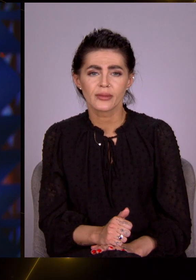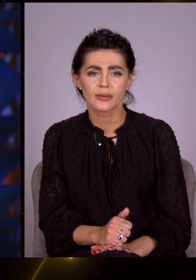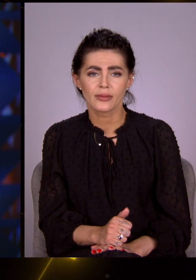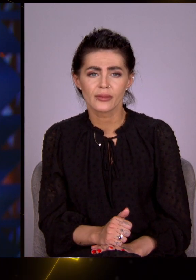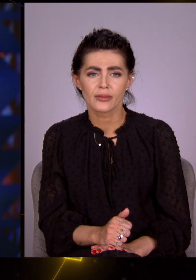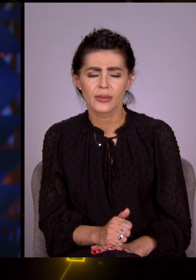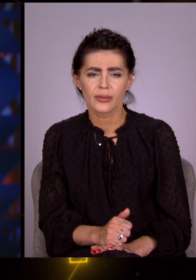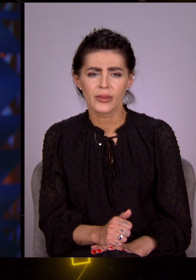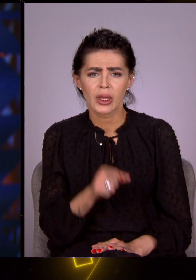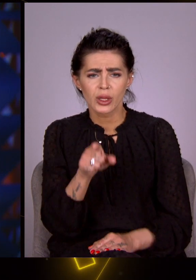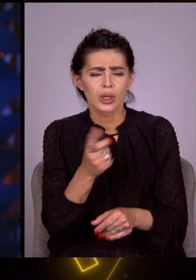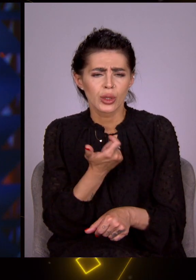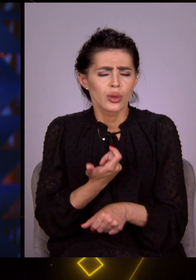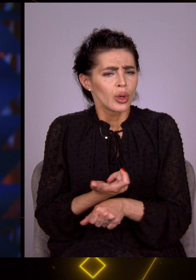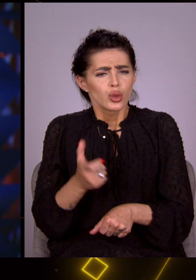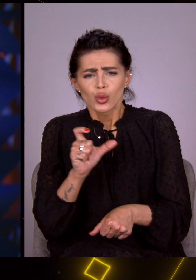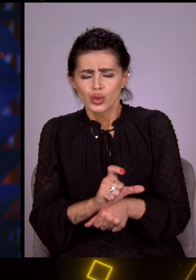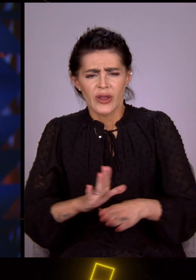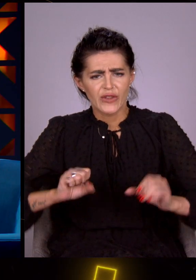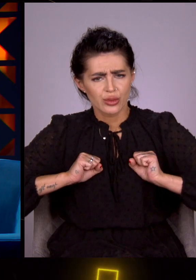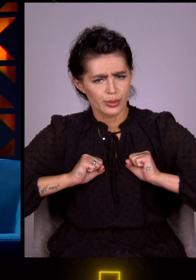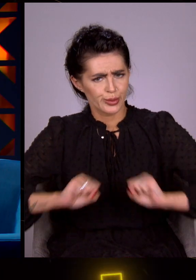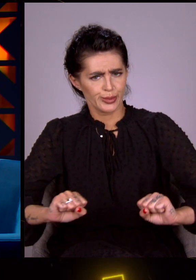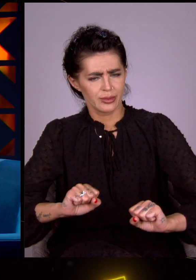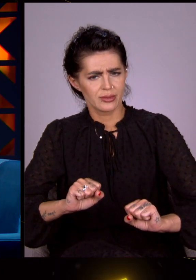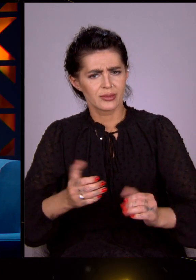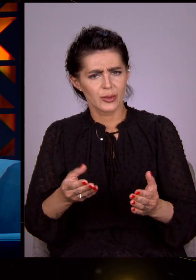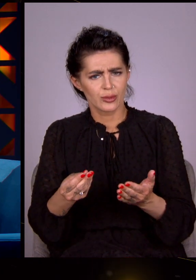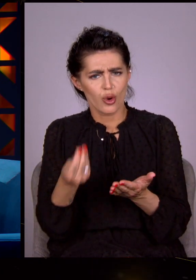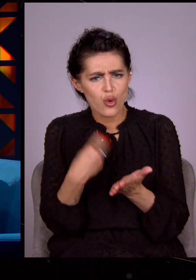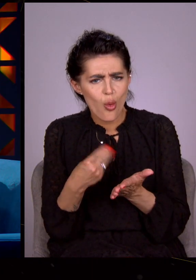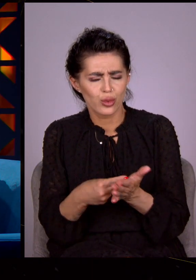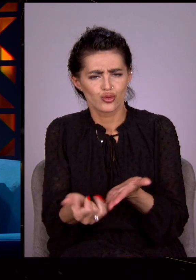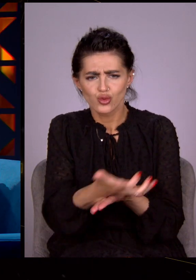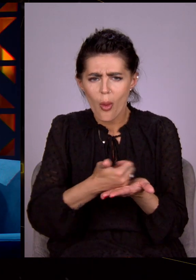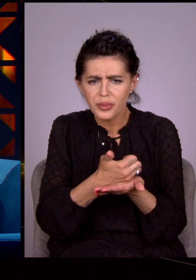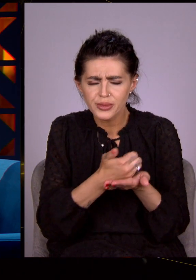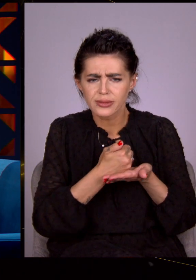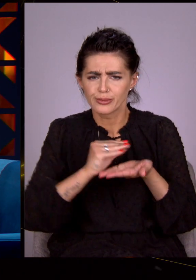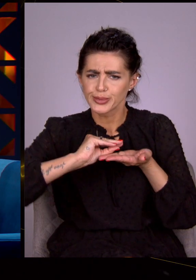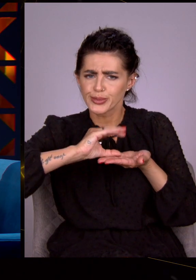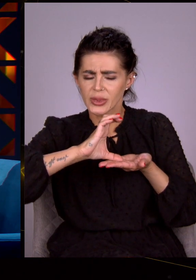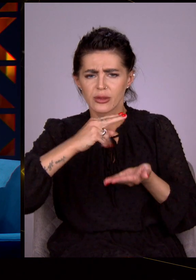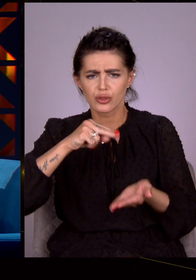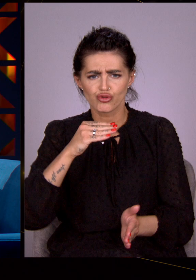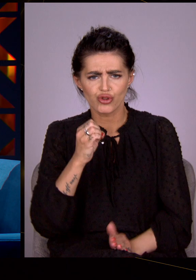дуже відважний крок, аби зібрати гроші на джавелін і якось його